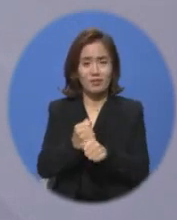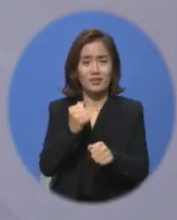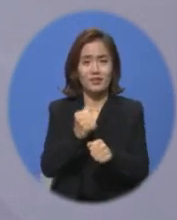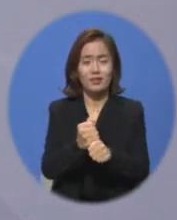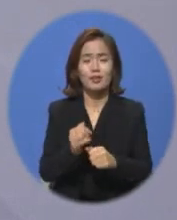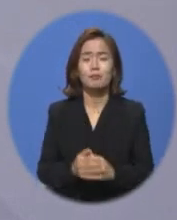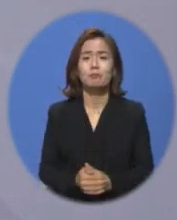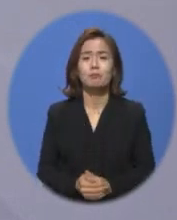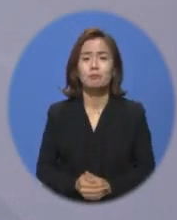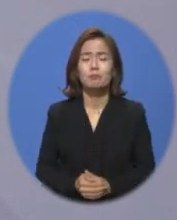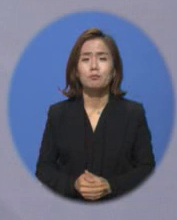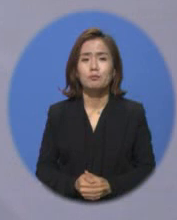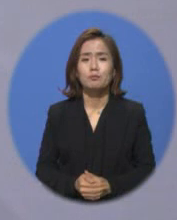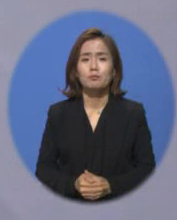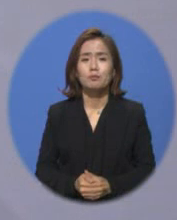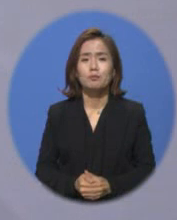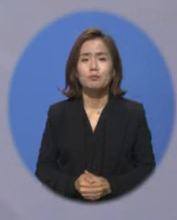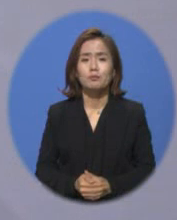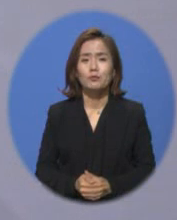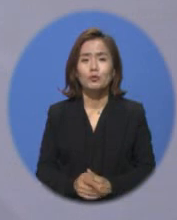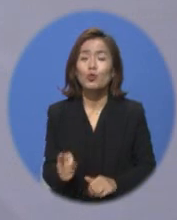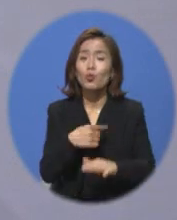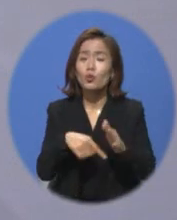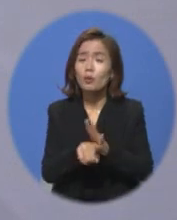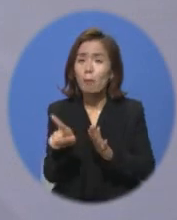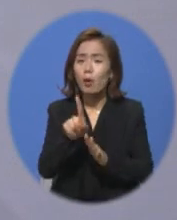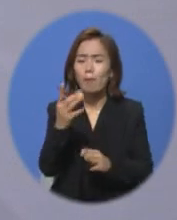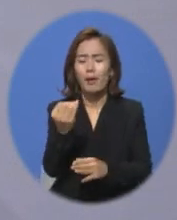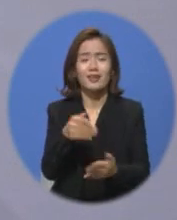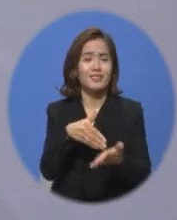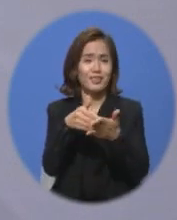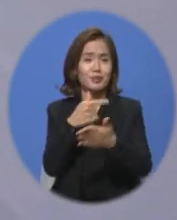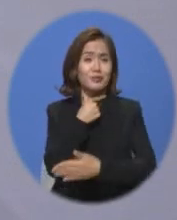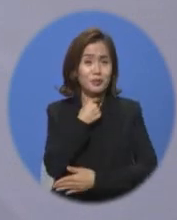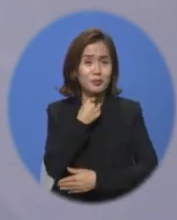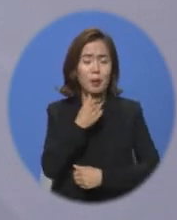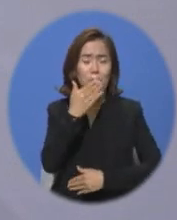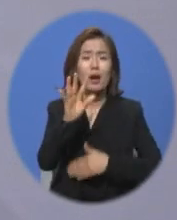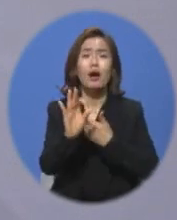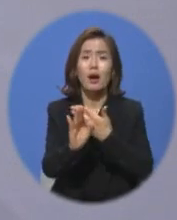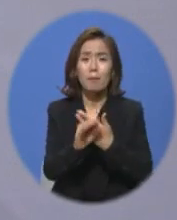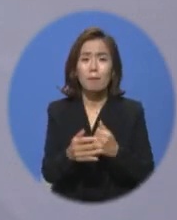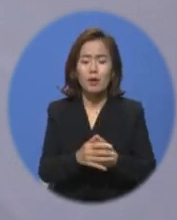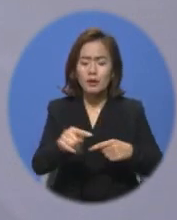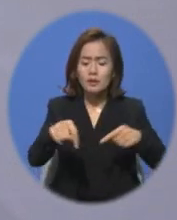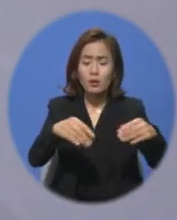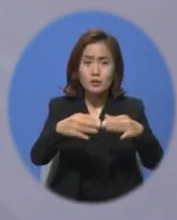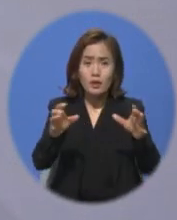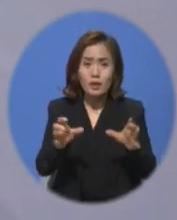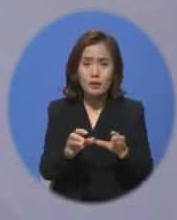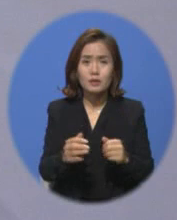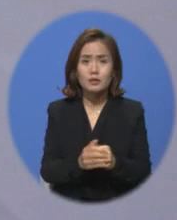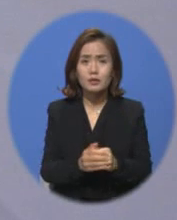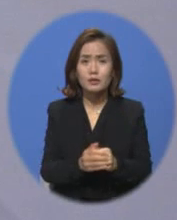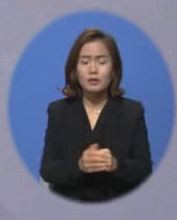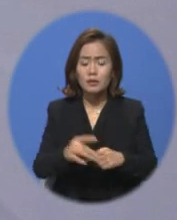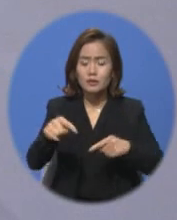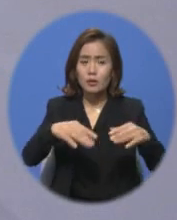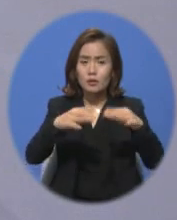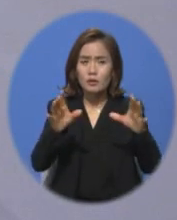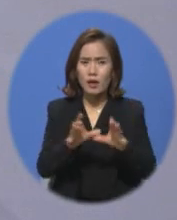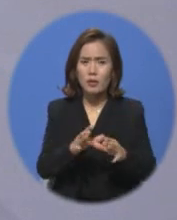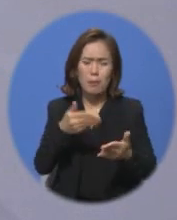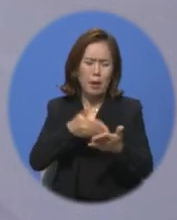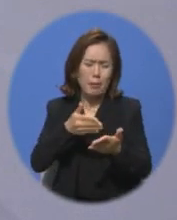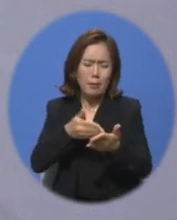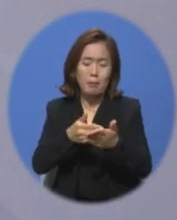만들어가는것입니다.이를위해몇가지 제안을드리겠습니다.우선, 파티수를줄여봅시다